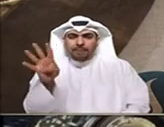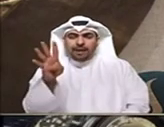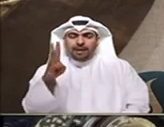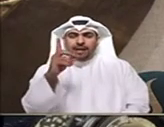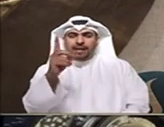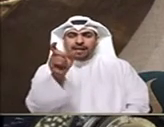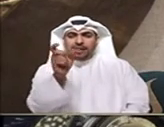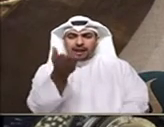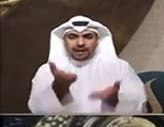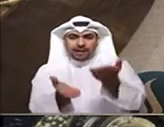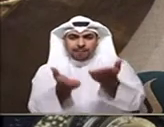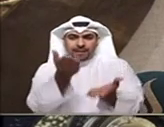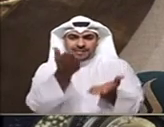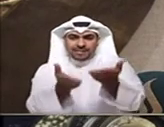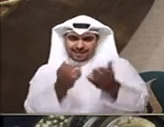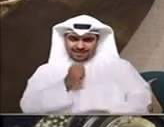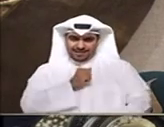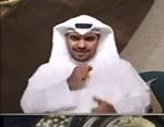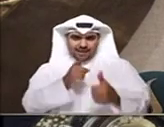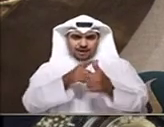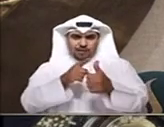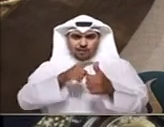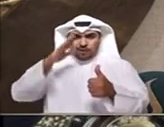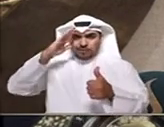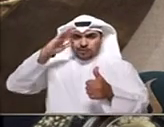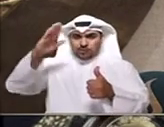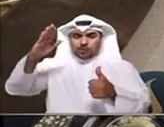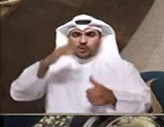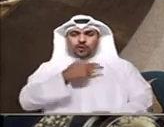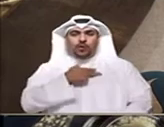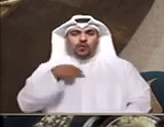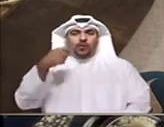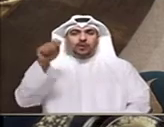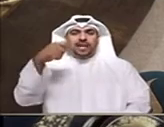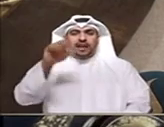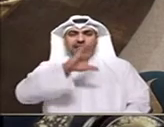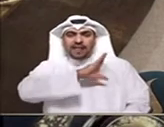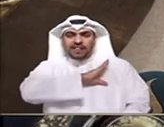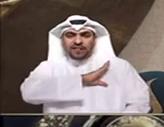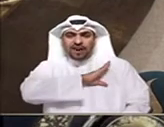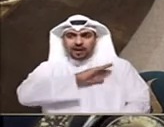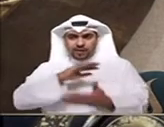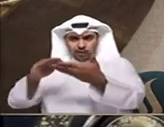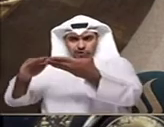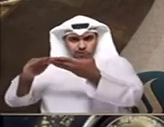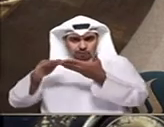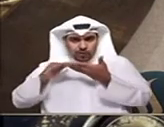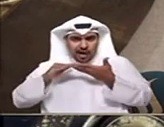ونشكر طبعا وزارة الدفاع لإتاحة طائرة